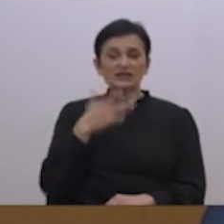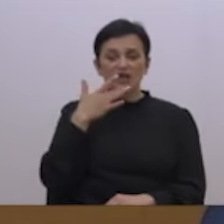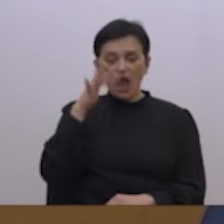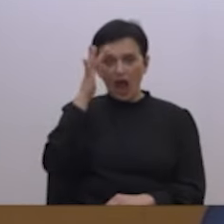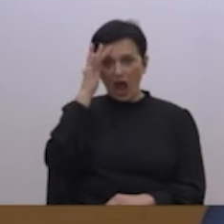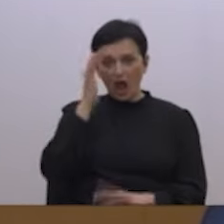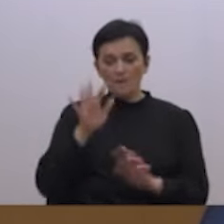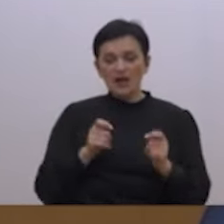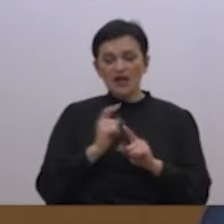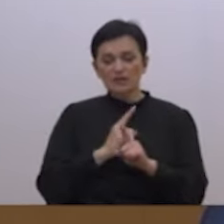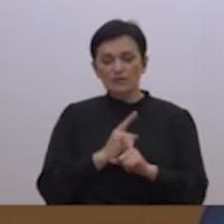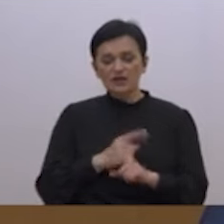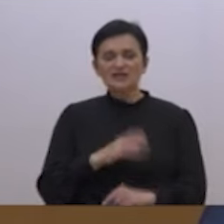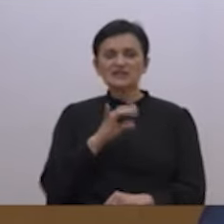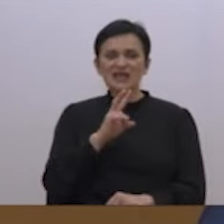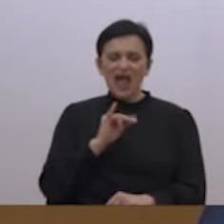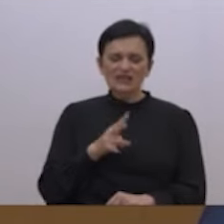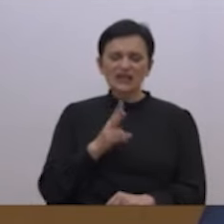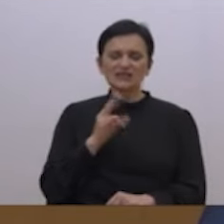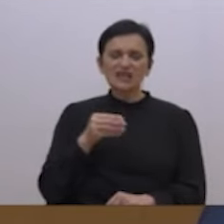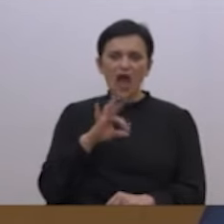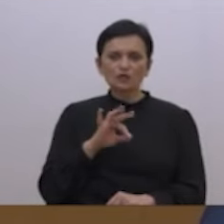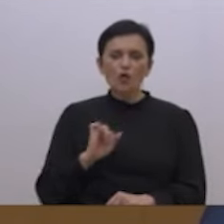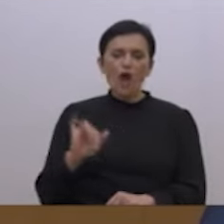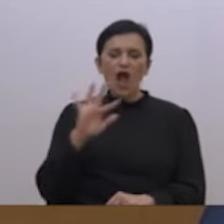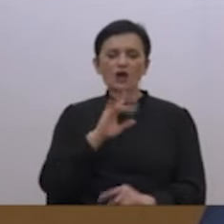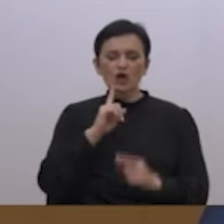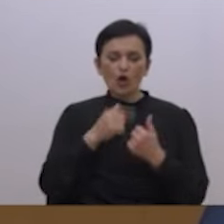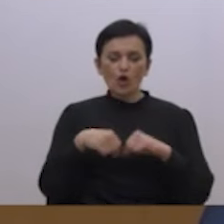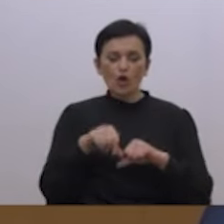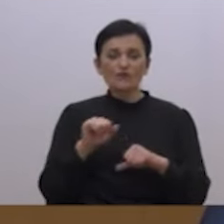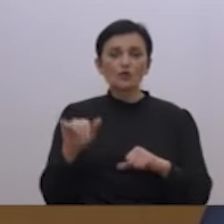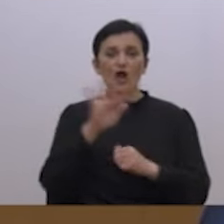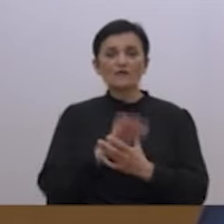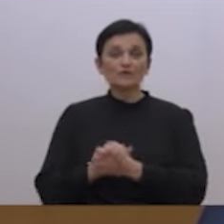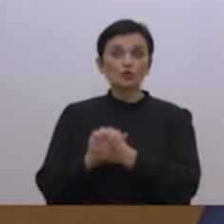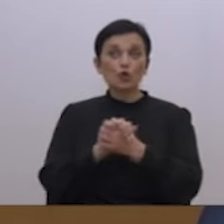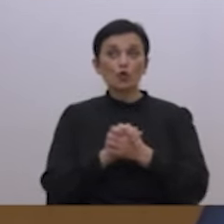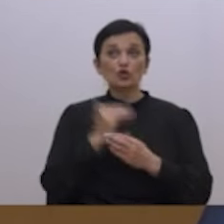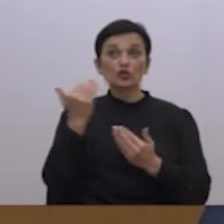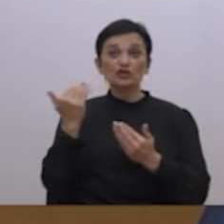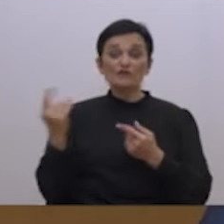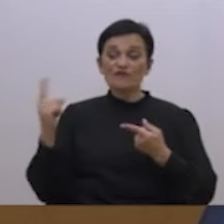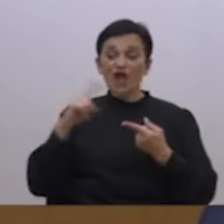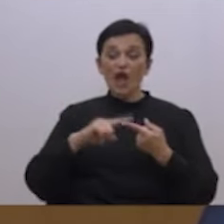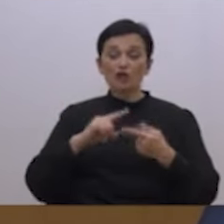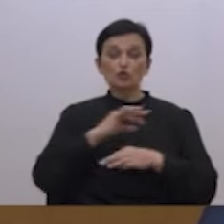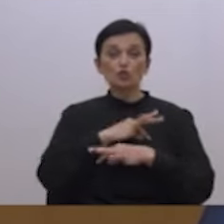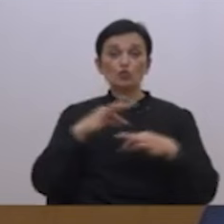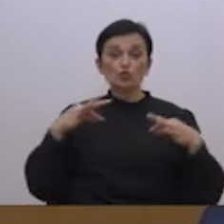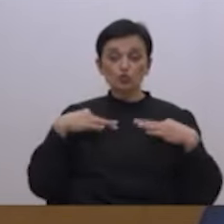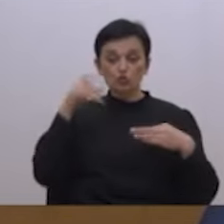ვიცე-პრეზიდენტი, სენატი, კონგრესი, ნატო, ევროსაბჭო, ევროკავშირი, თქვენი მოკავშირე უნგრეთის ევროკომისარიც